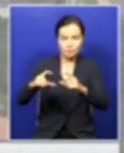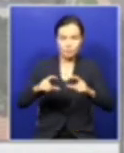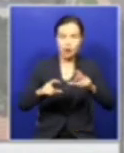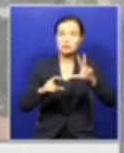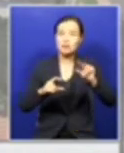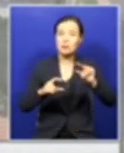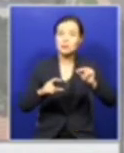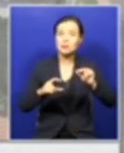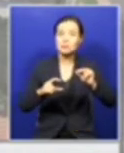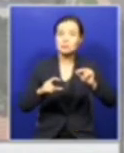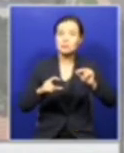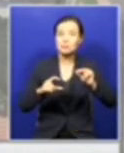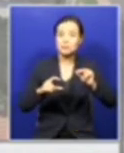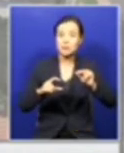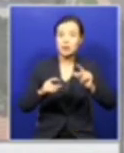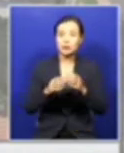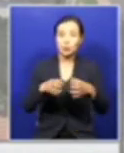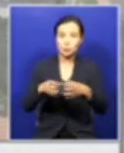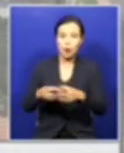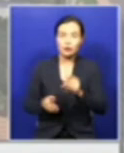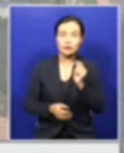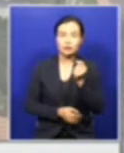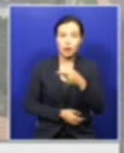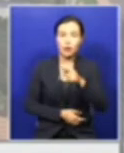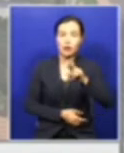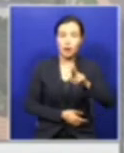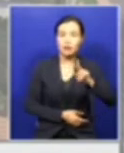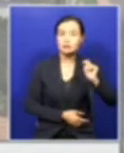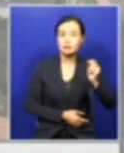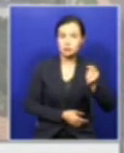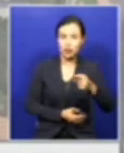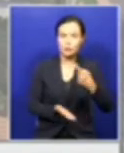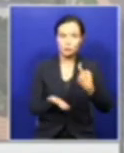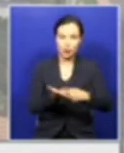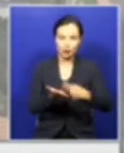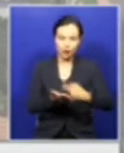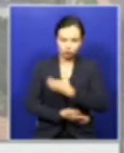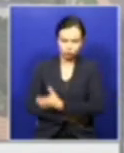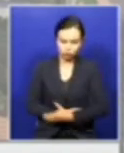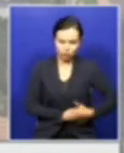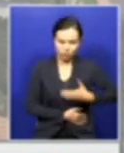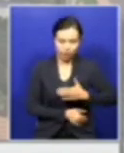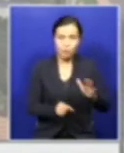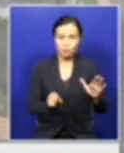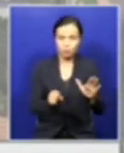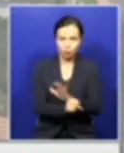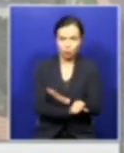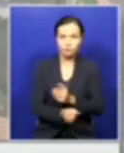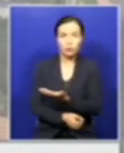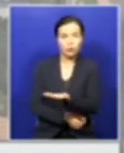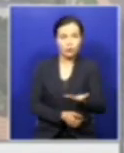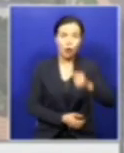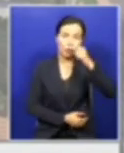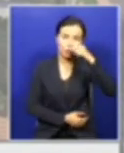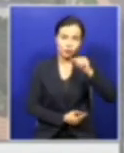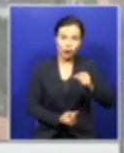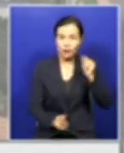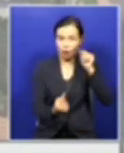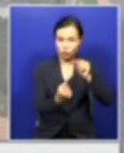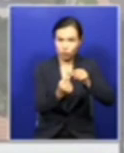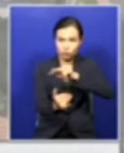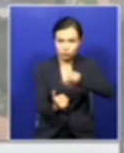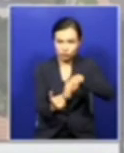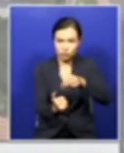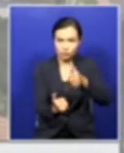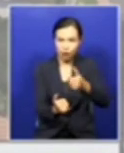กโรคจากพรรคไทยรักไทยที่เป็นระบบประกันสุขภาพทั่วหน้าที่ทำให้คนไทยเข้าถึงการรักษาอ